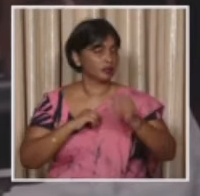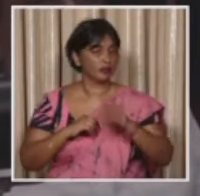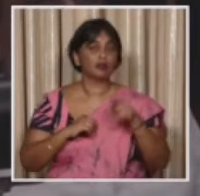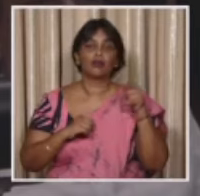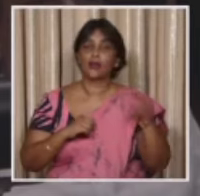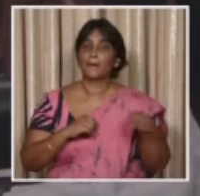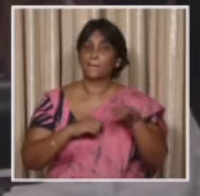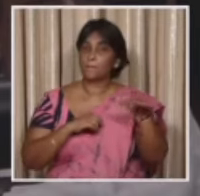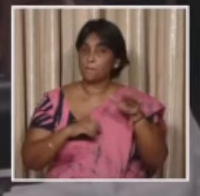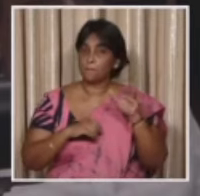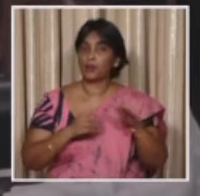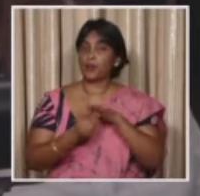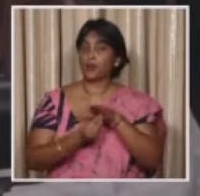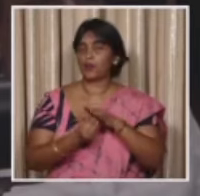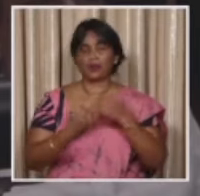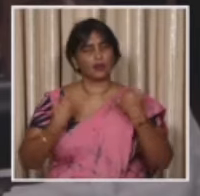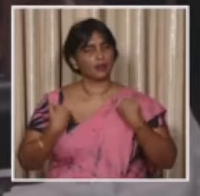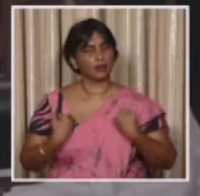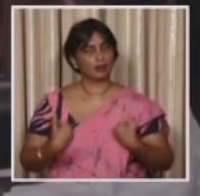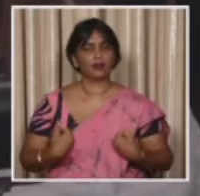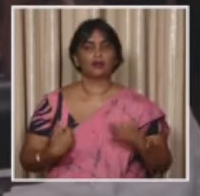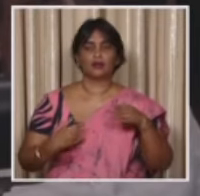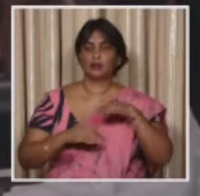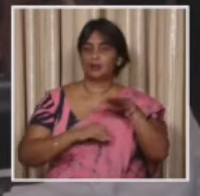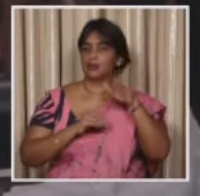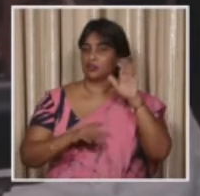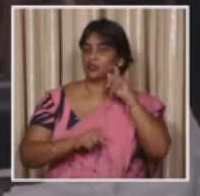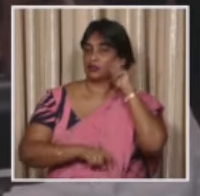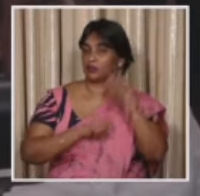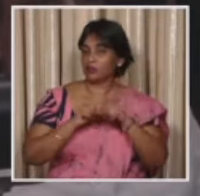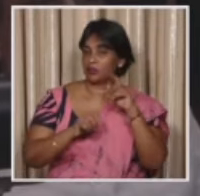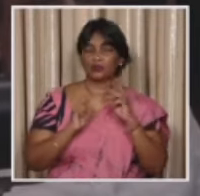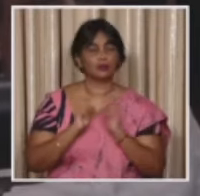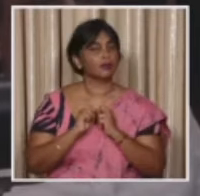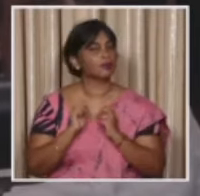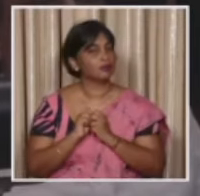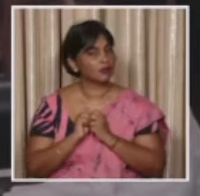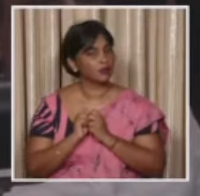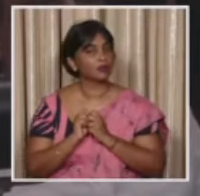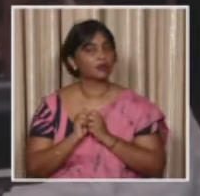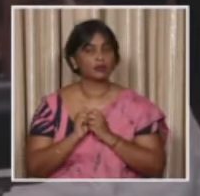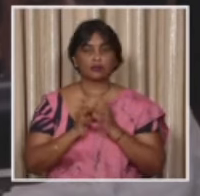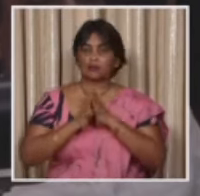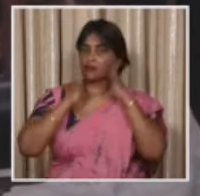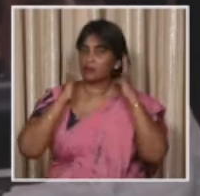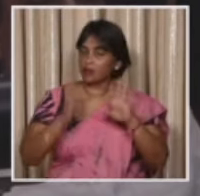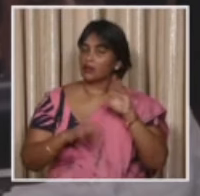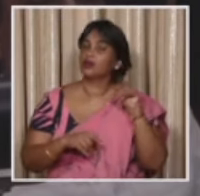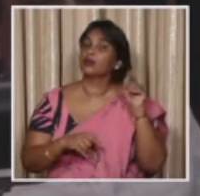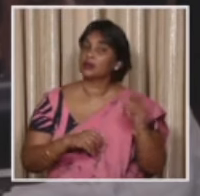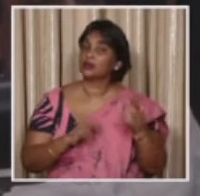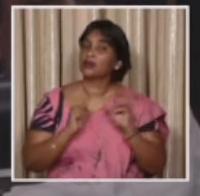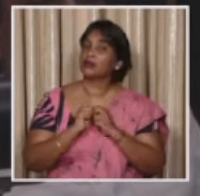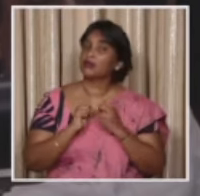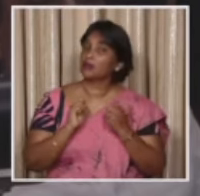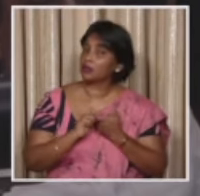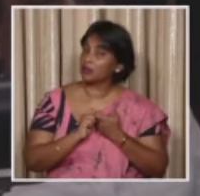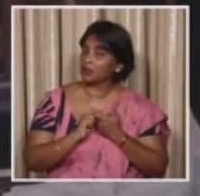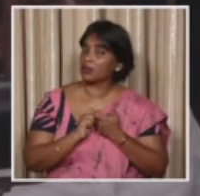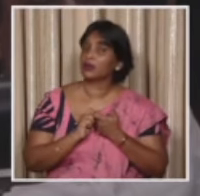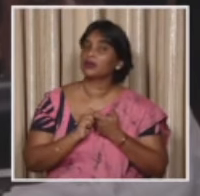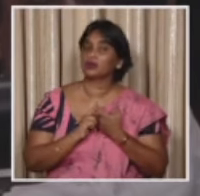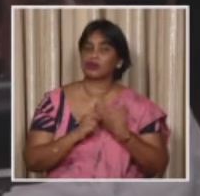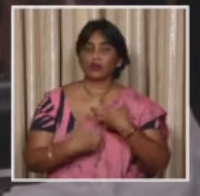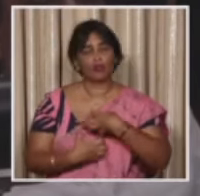ඒ ප්‍රදේශයේ තියෙන පරිසර දූෂණය, ඒ ප්‍රදේශයේ තියෙන ජනතාවට තියෙන හානිය තමතු බරපතල. හැබැයි ඒ හානිය ඒ